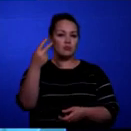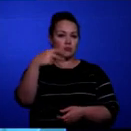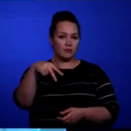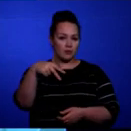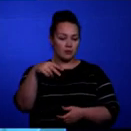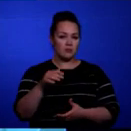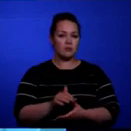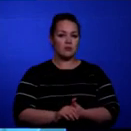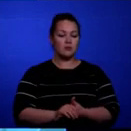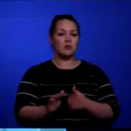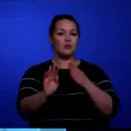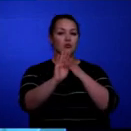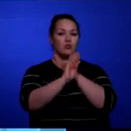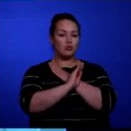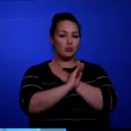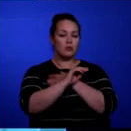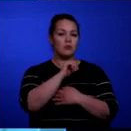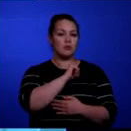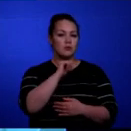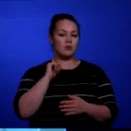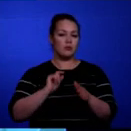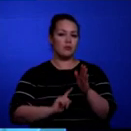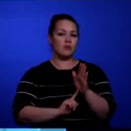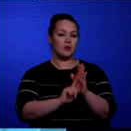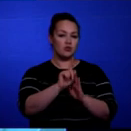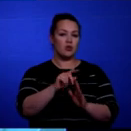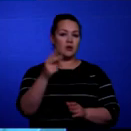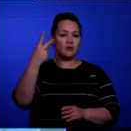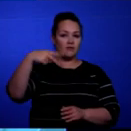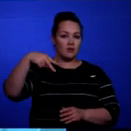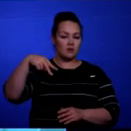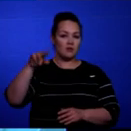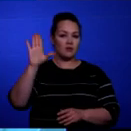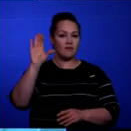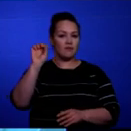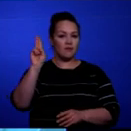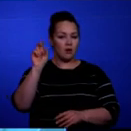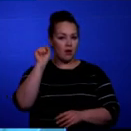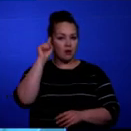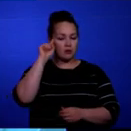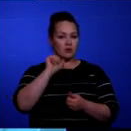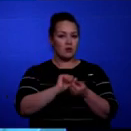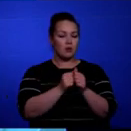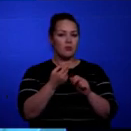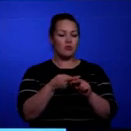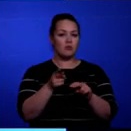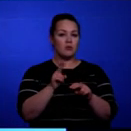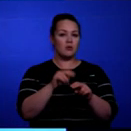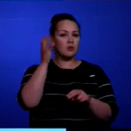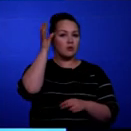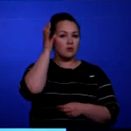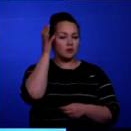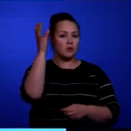значит умер он самом начале 20 века ну а чтобы закрепить эти знания